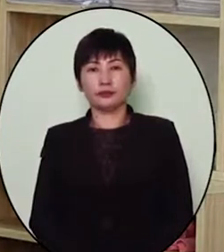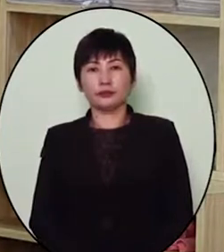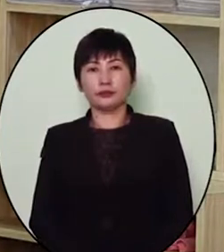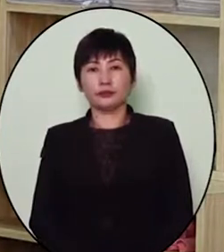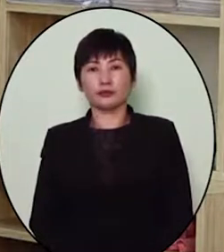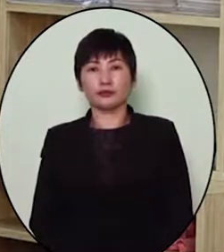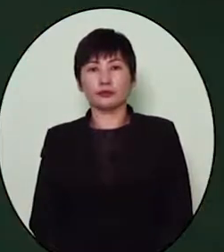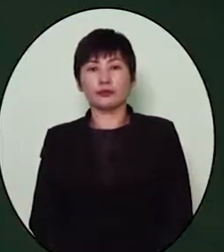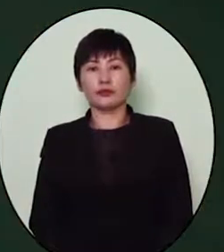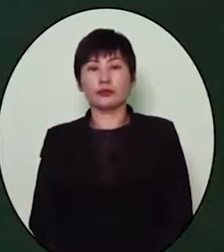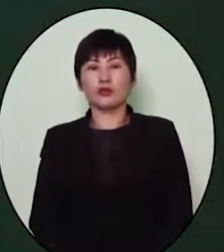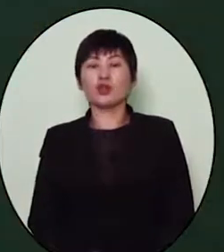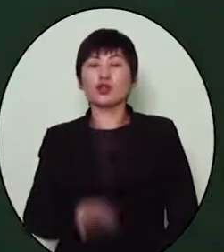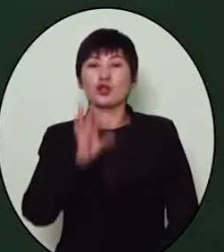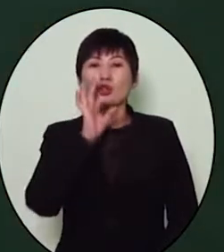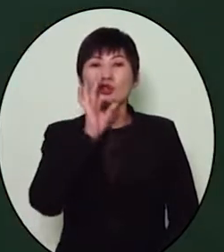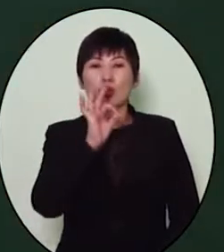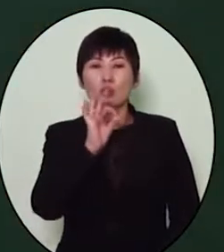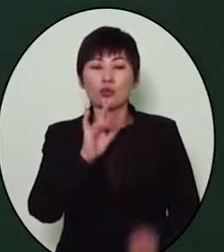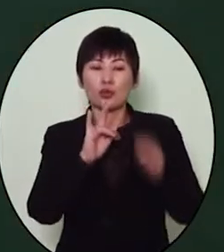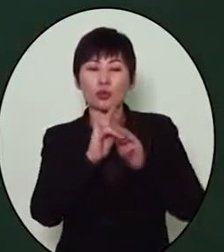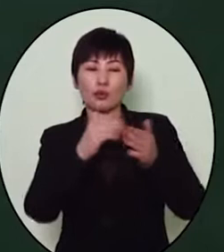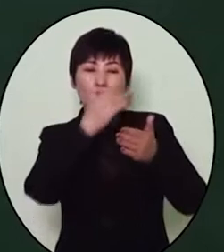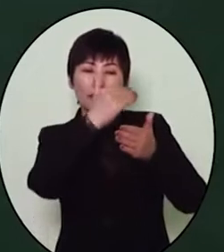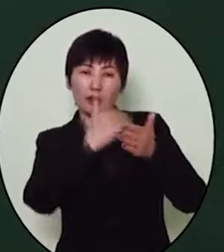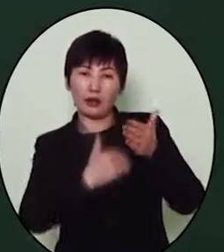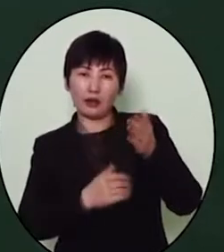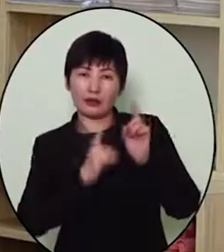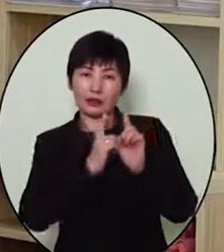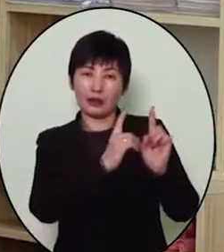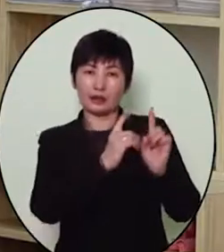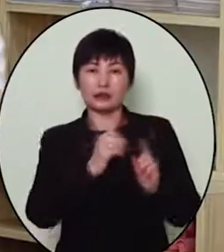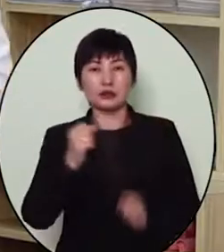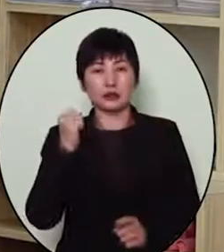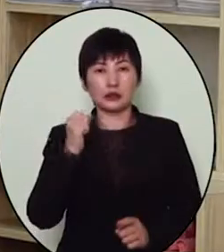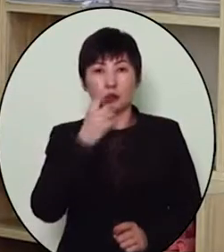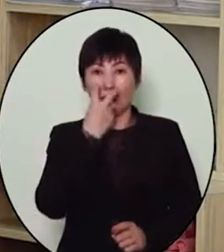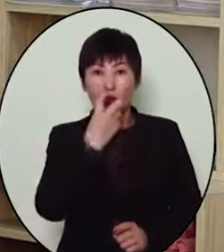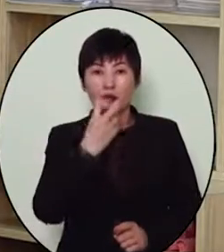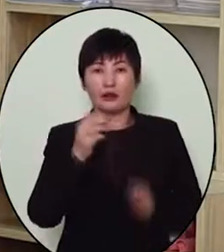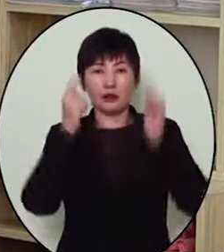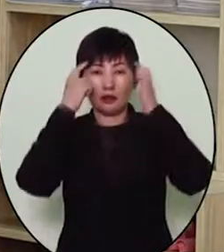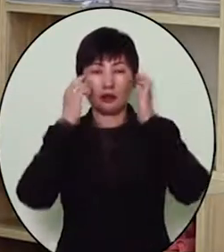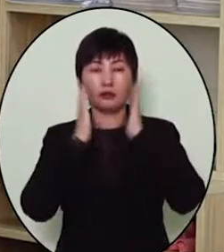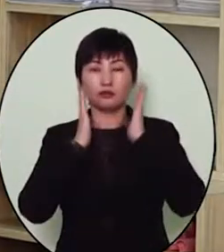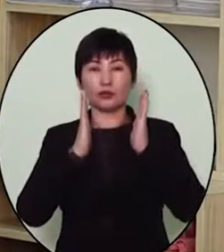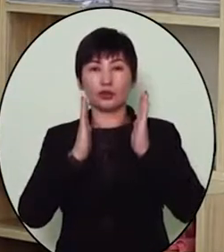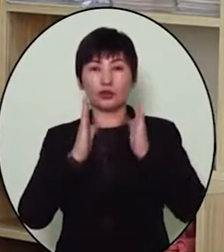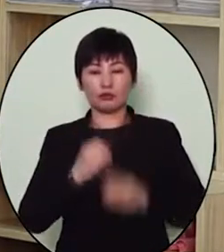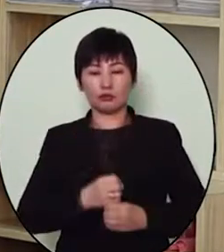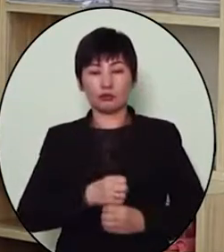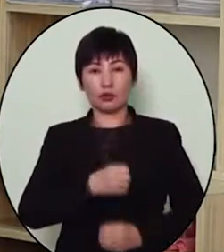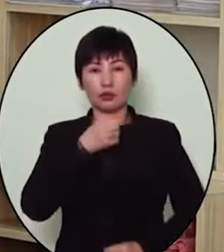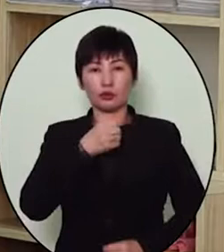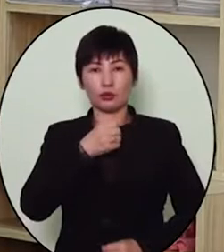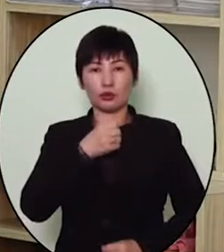Тэгвэл зөв суух дарааллаар энэ хөвгөт зөв сууж чадсан байна уу харъя. Толгоо тэгш,